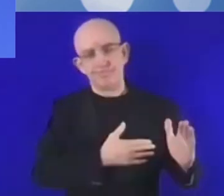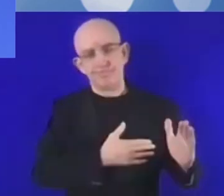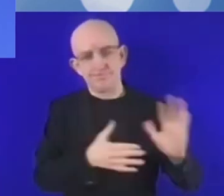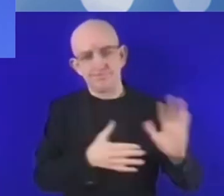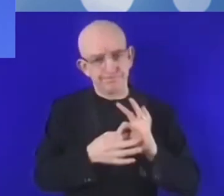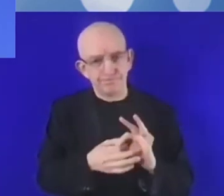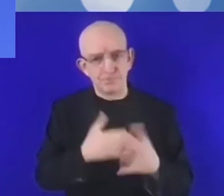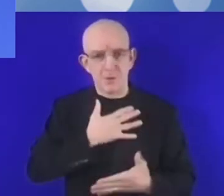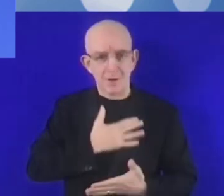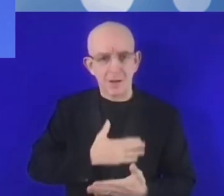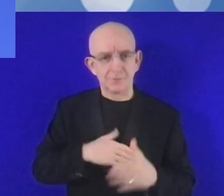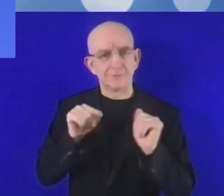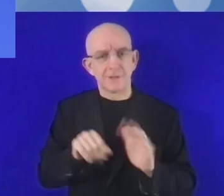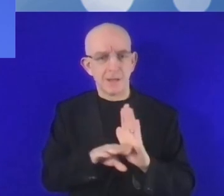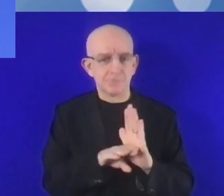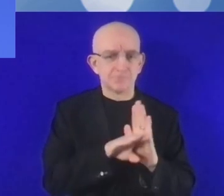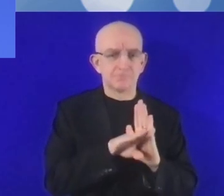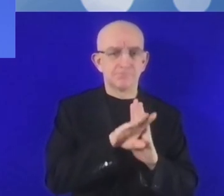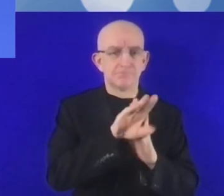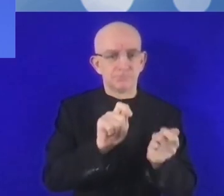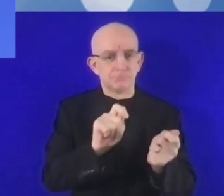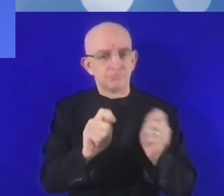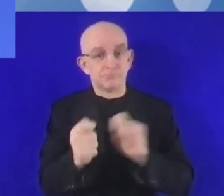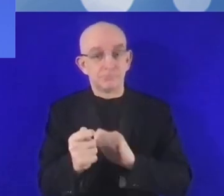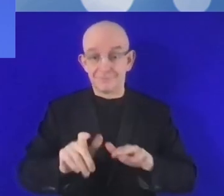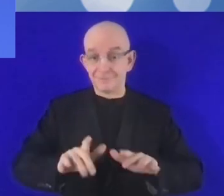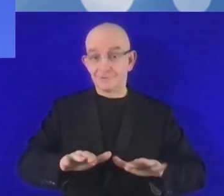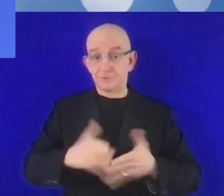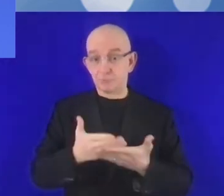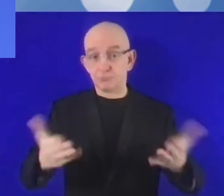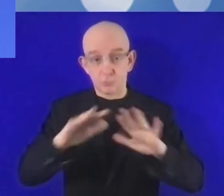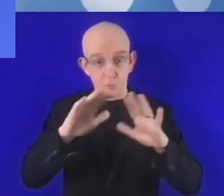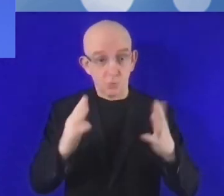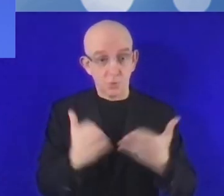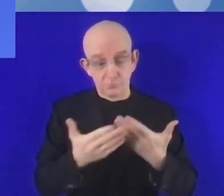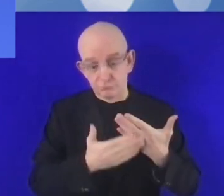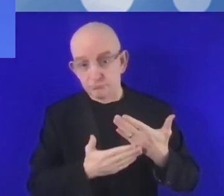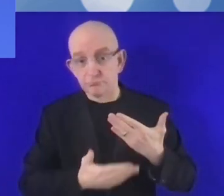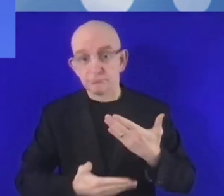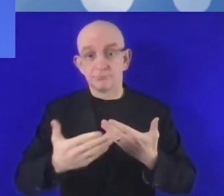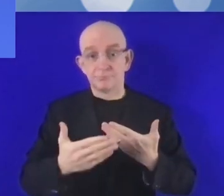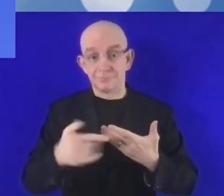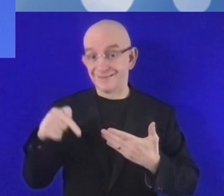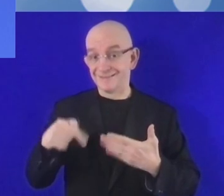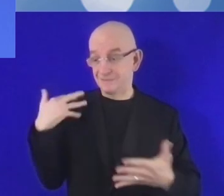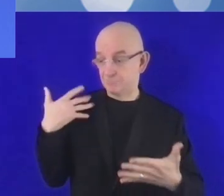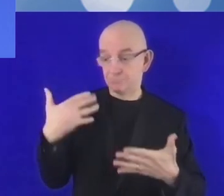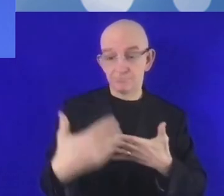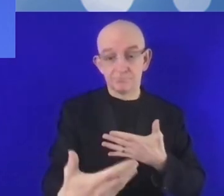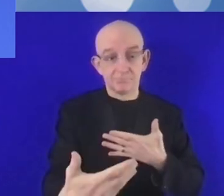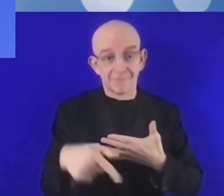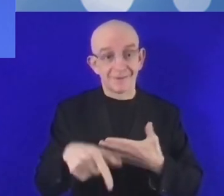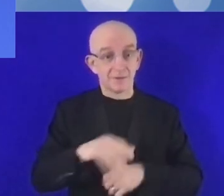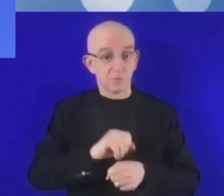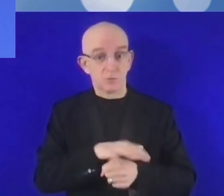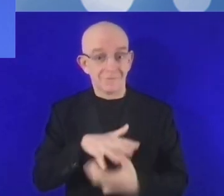не подключенные к интернету, остаются позади этих изменений. Цифровой саммит ООН хочет